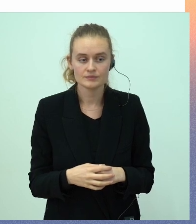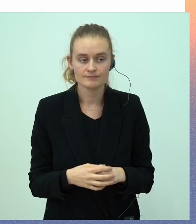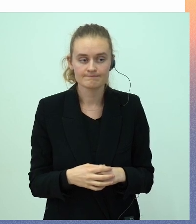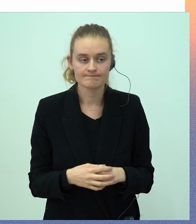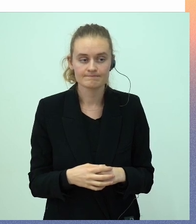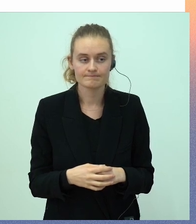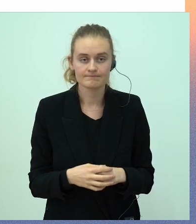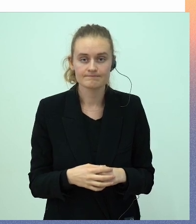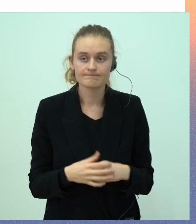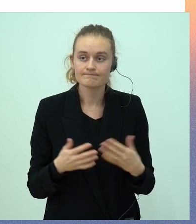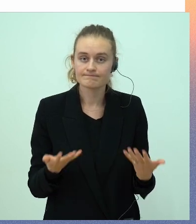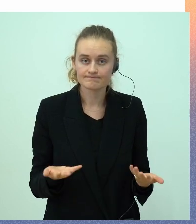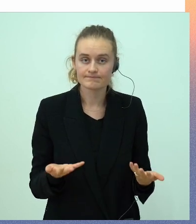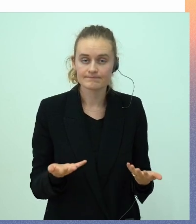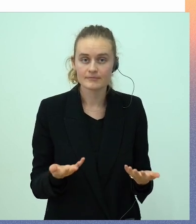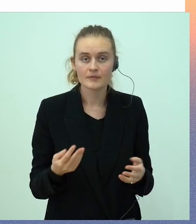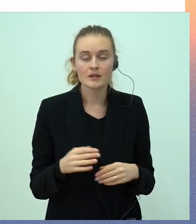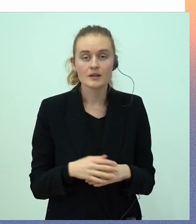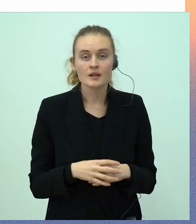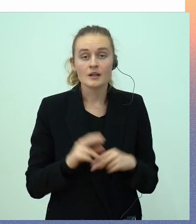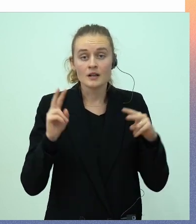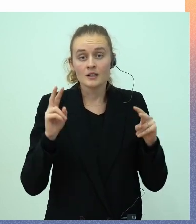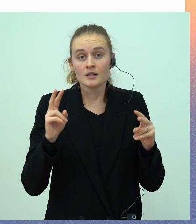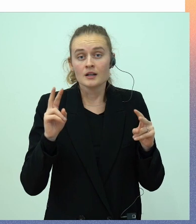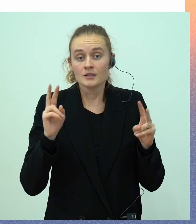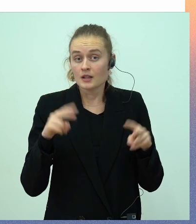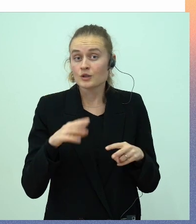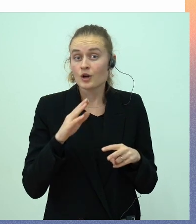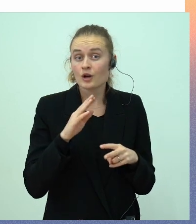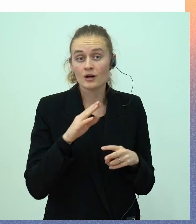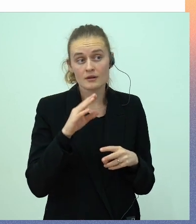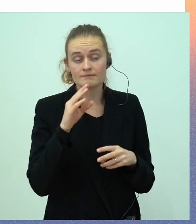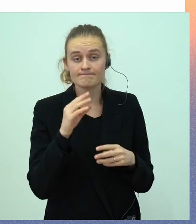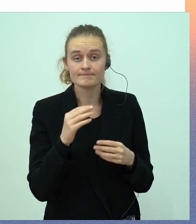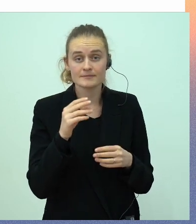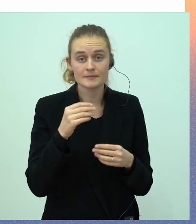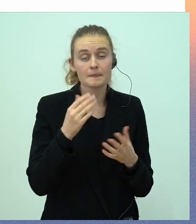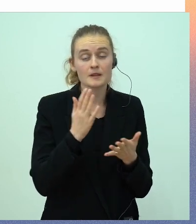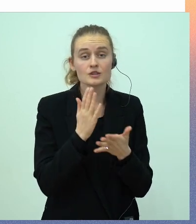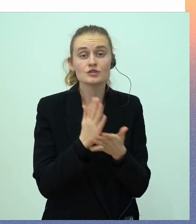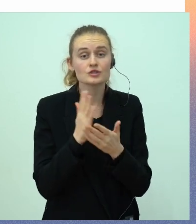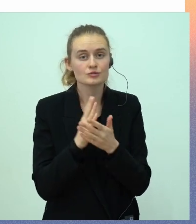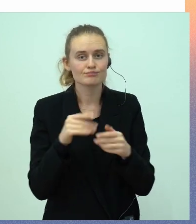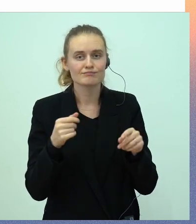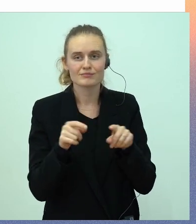Nežinau, ar mes turėsime apie tai galimybės pakalbėti, bet yra dar ir vadinamoji liberalioji grėsmė.